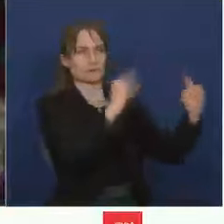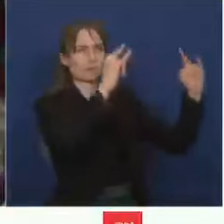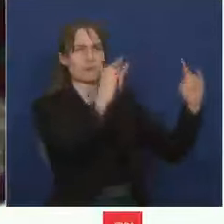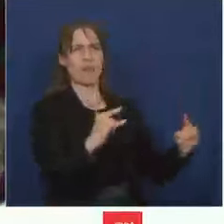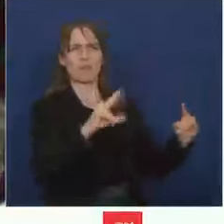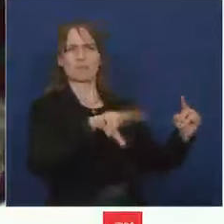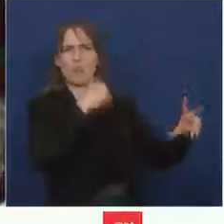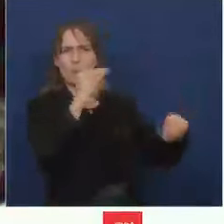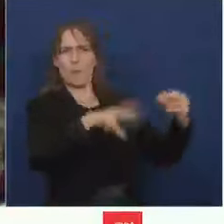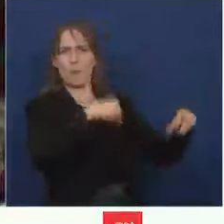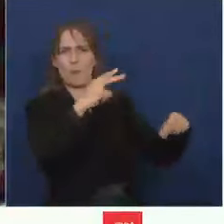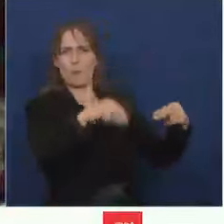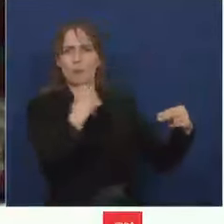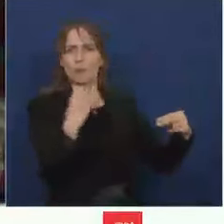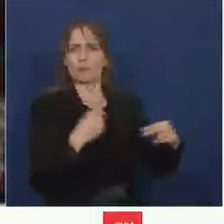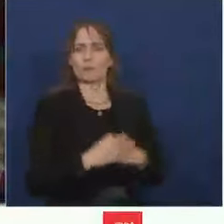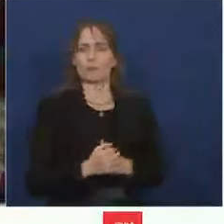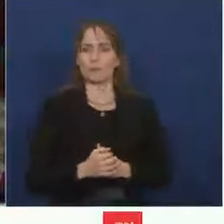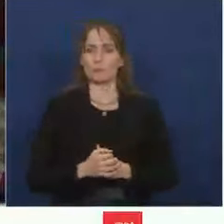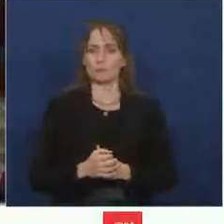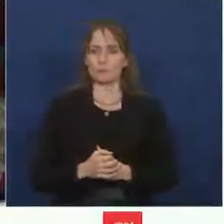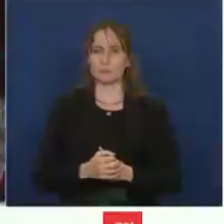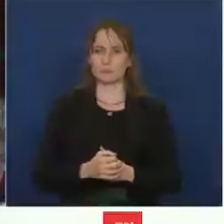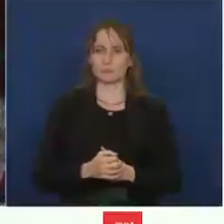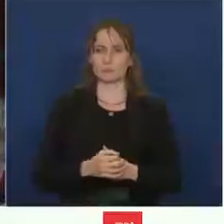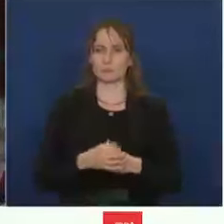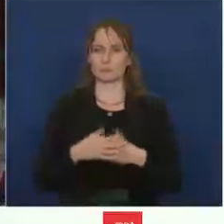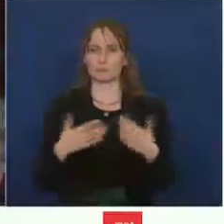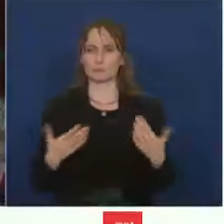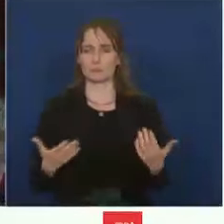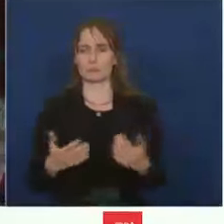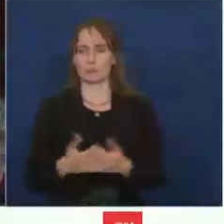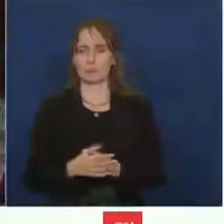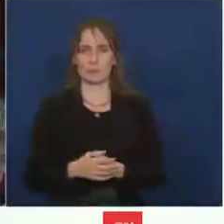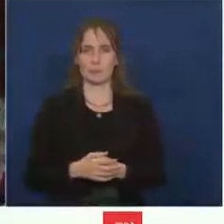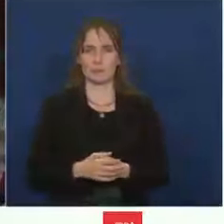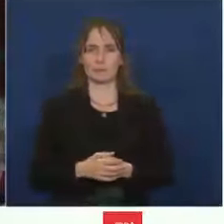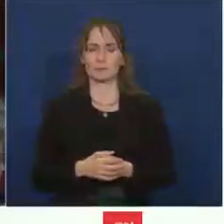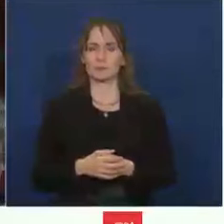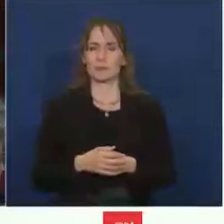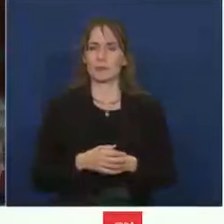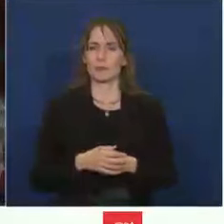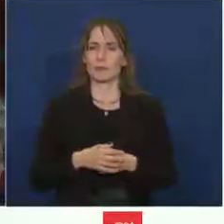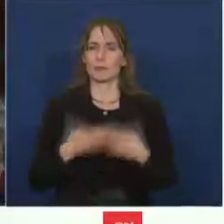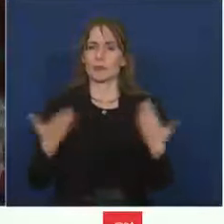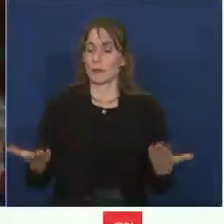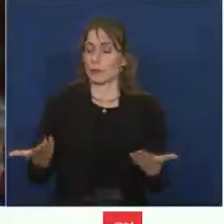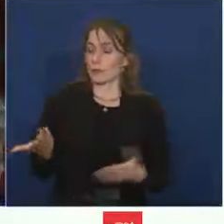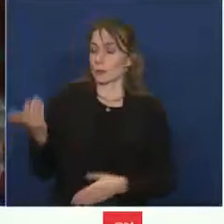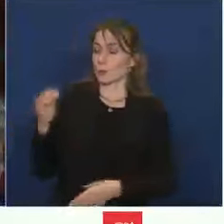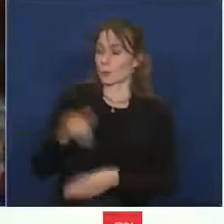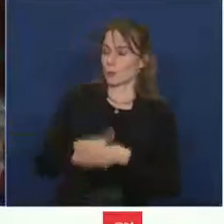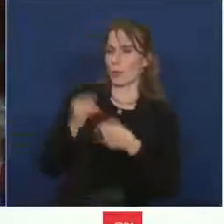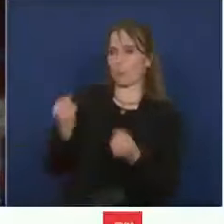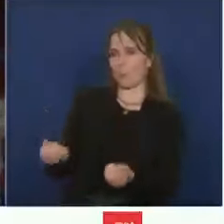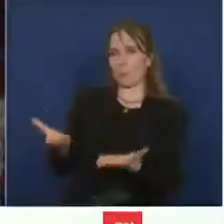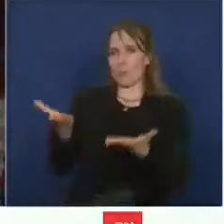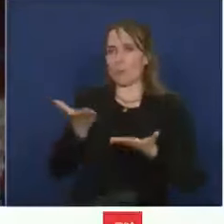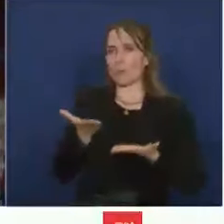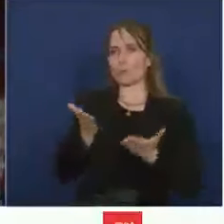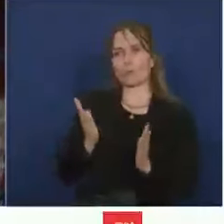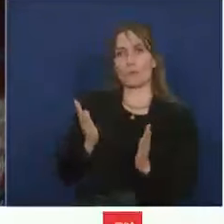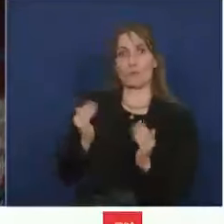Madame le maire, chers collègues, un vœu vous est soumis, nous est soumis ce soir, afin de